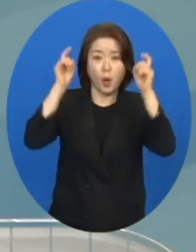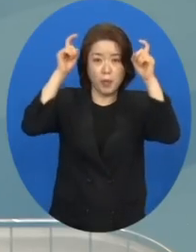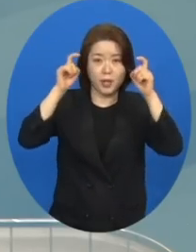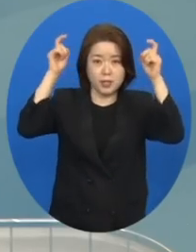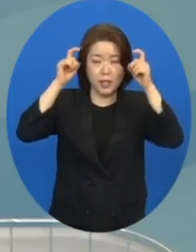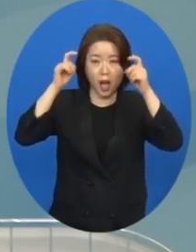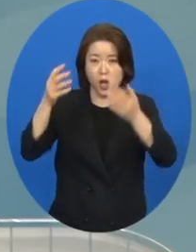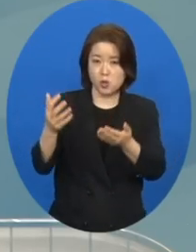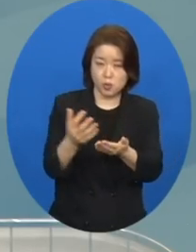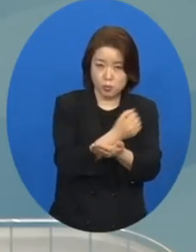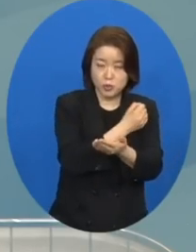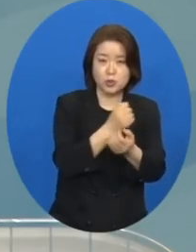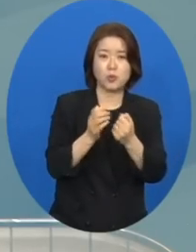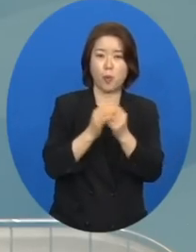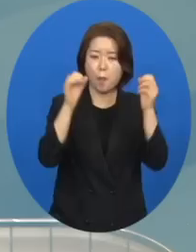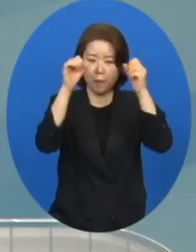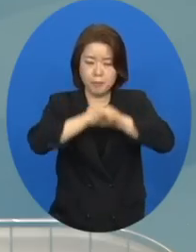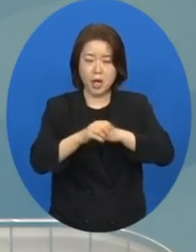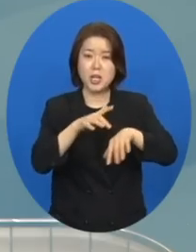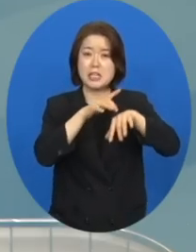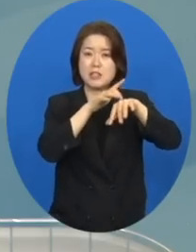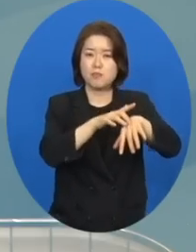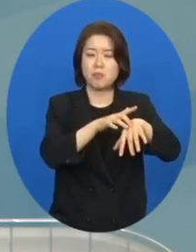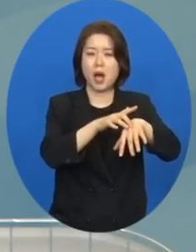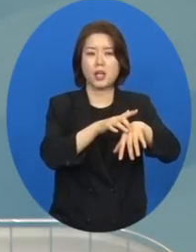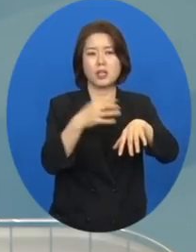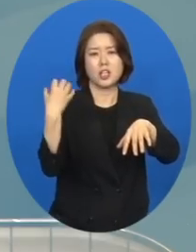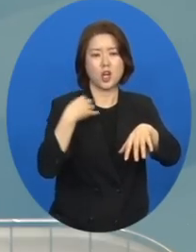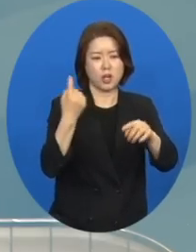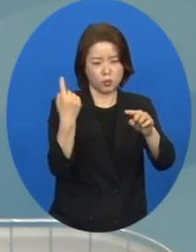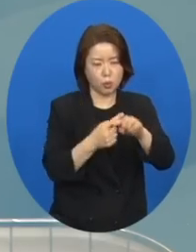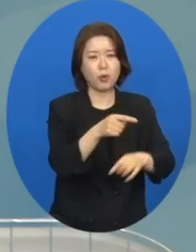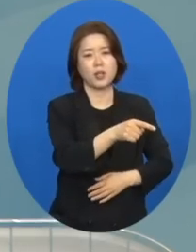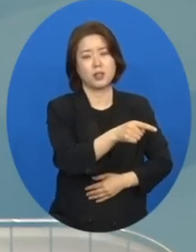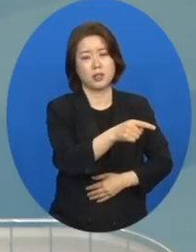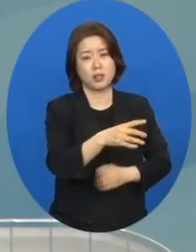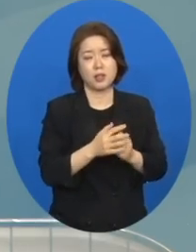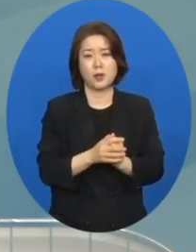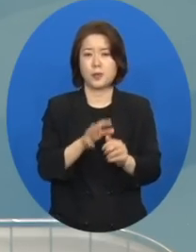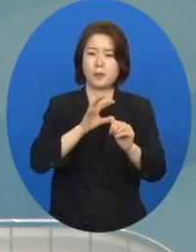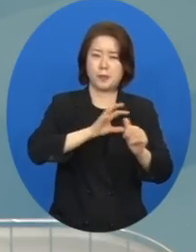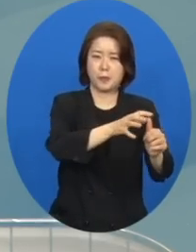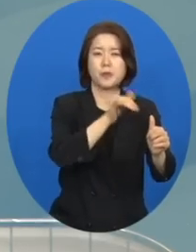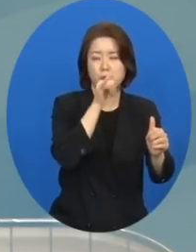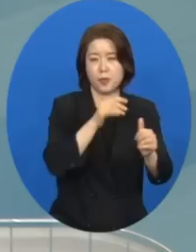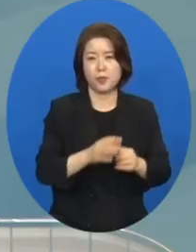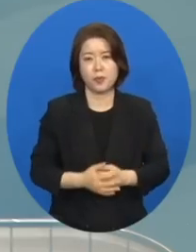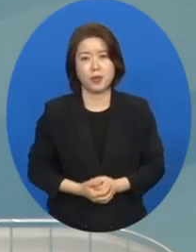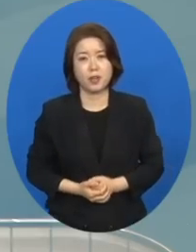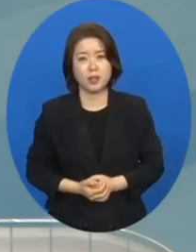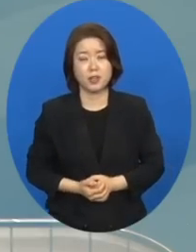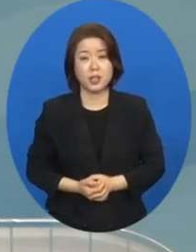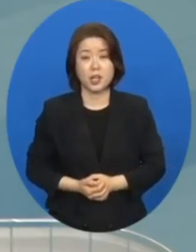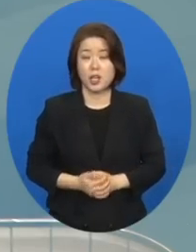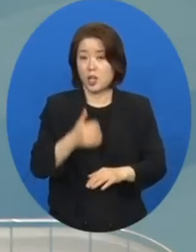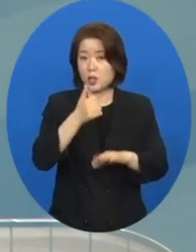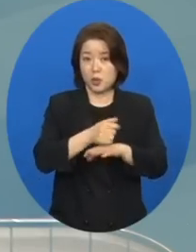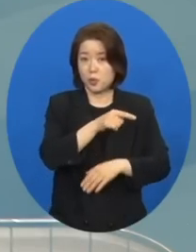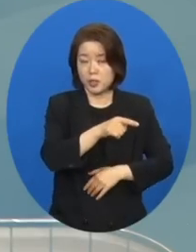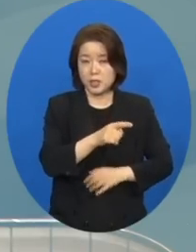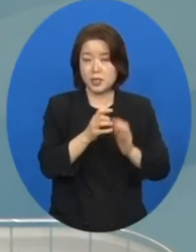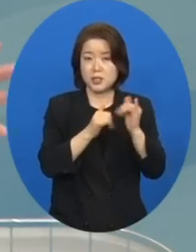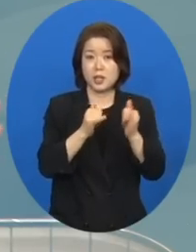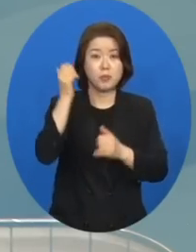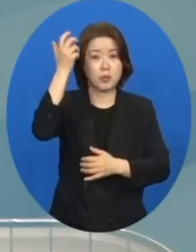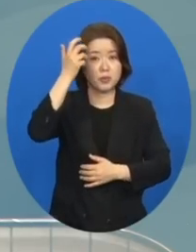훔치고 파괴시키는 이마 p 의 역할을 하고 있다고 책망 하신 것입니다 결국에는 이 사람들의 영혼은